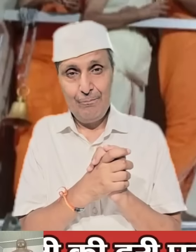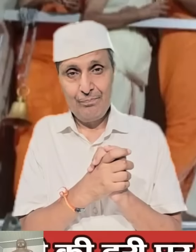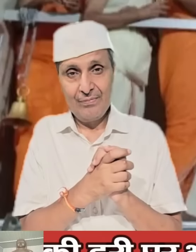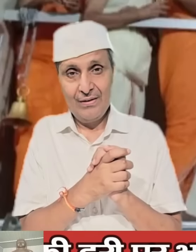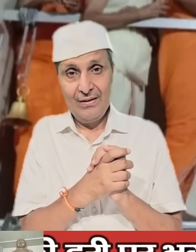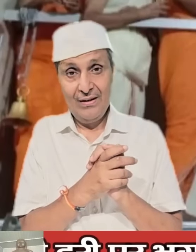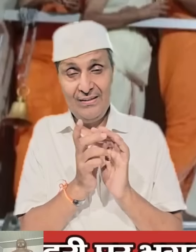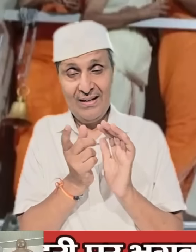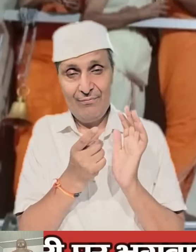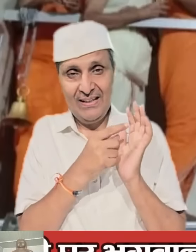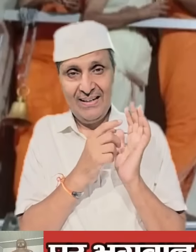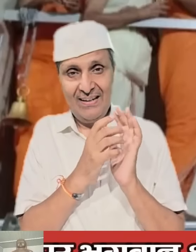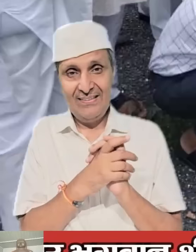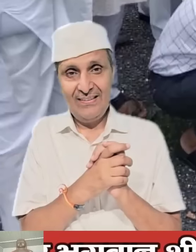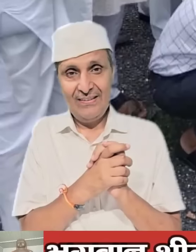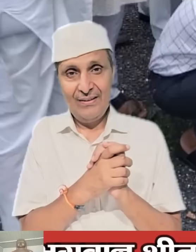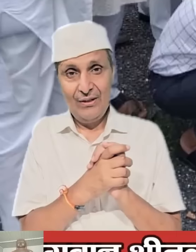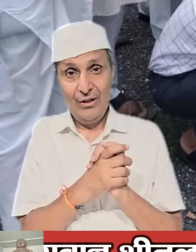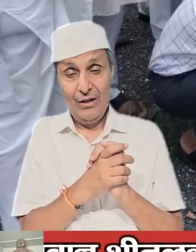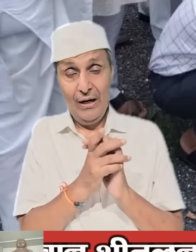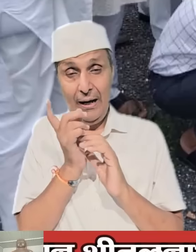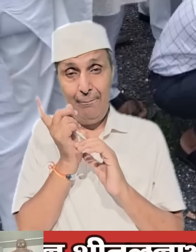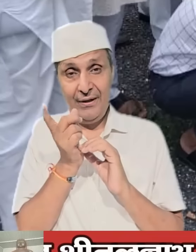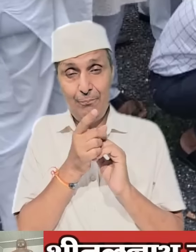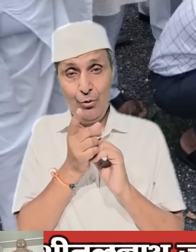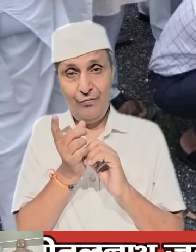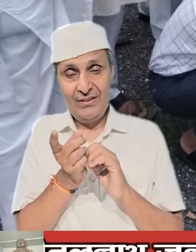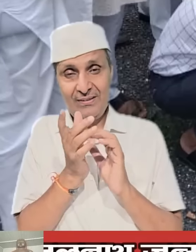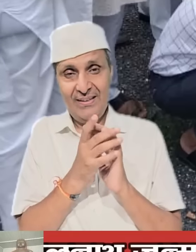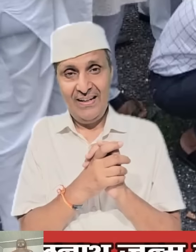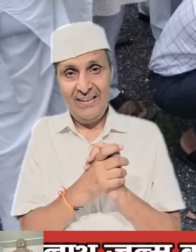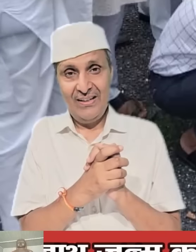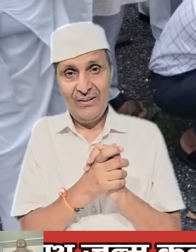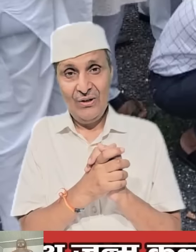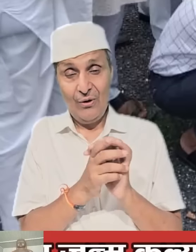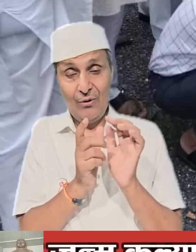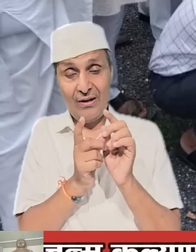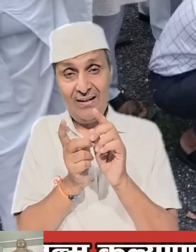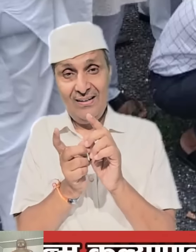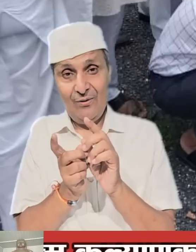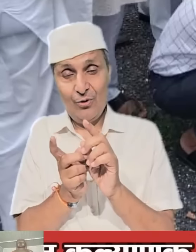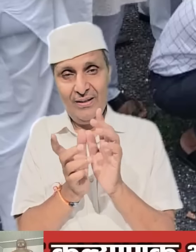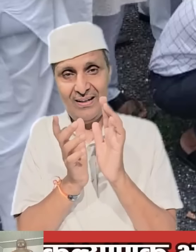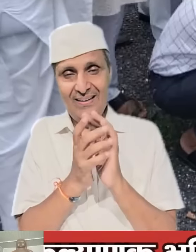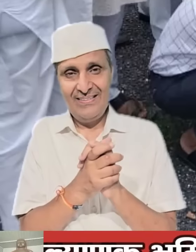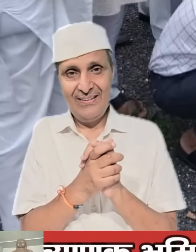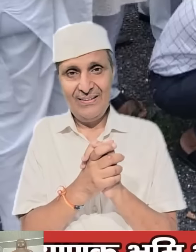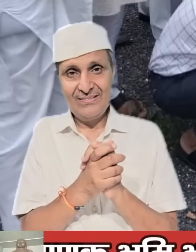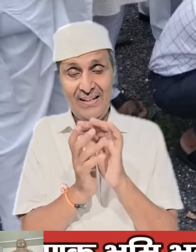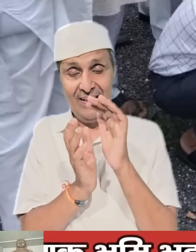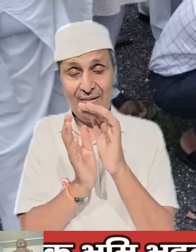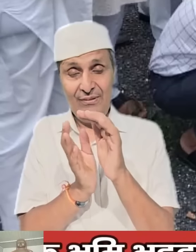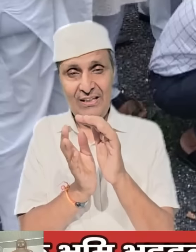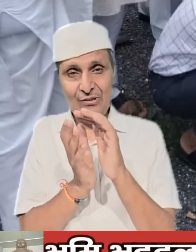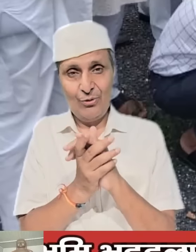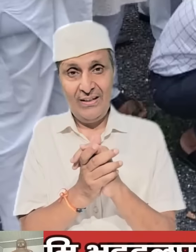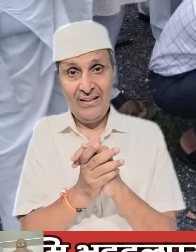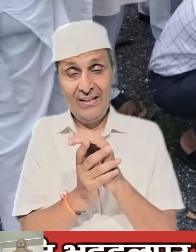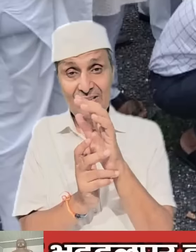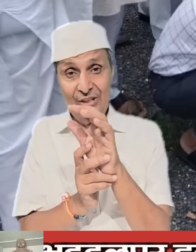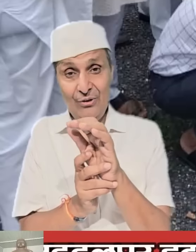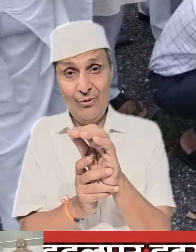थे, यहाँ के विधायक आए थे, MP के पूर्व वित्त मंत्री आए थे और अन्य लोग भी आए थे, सारे विशेष